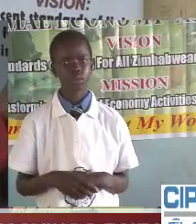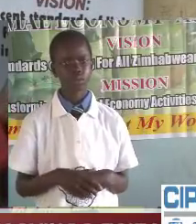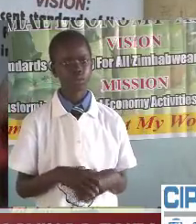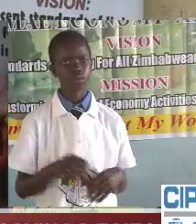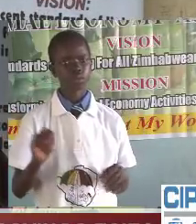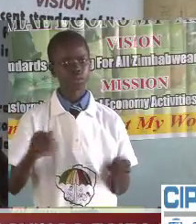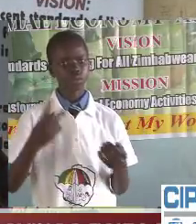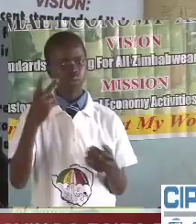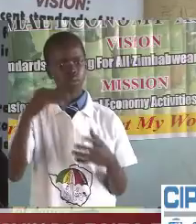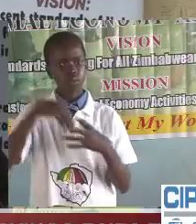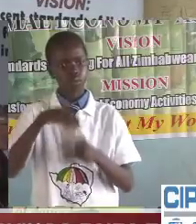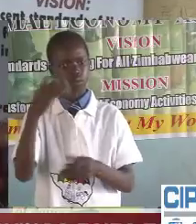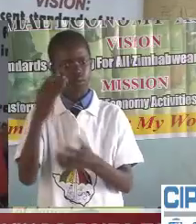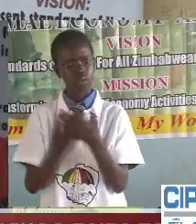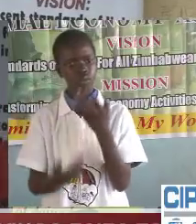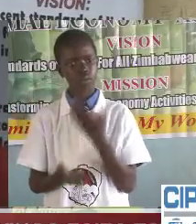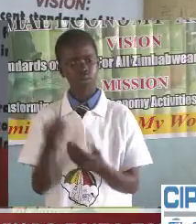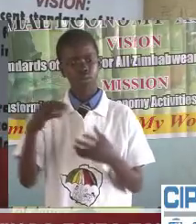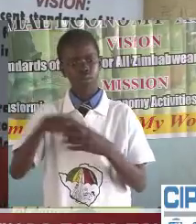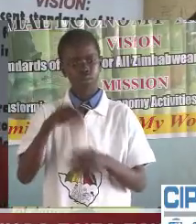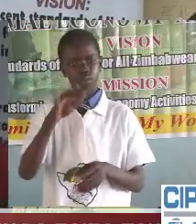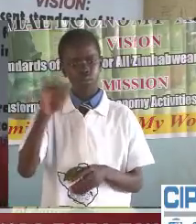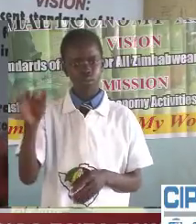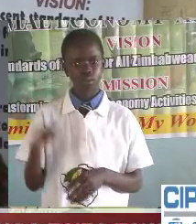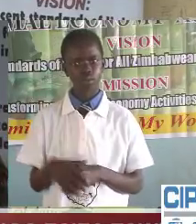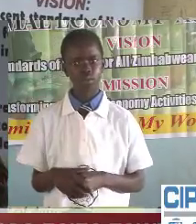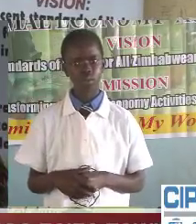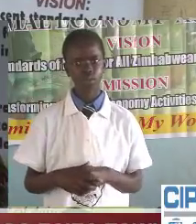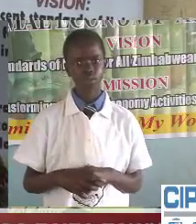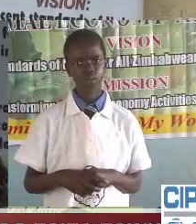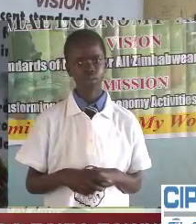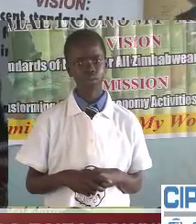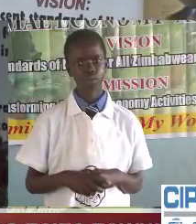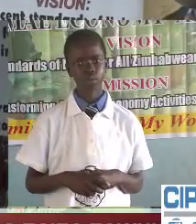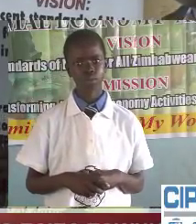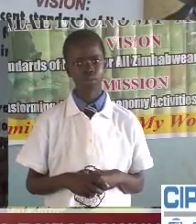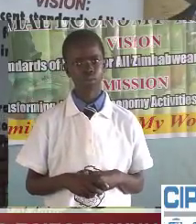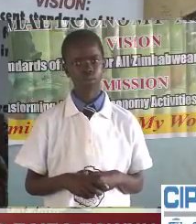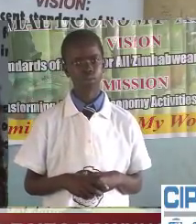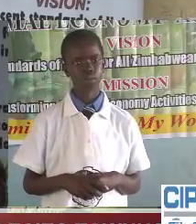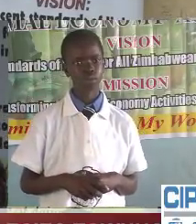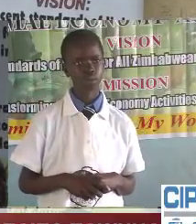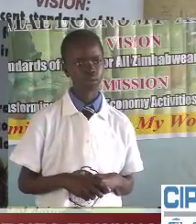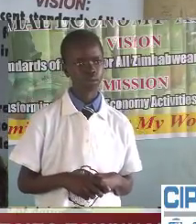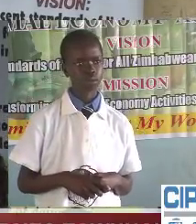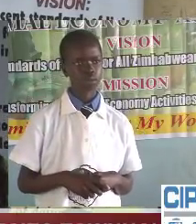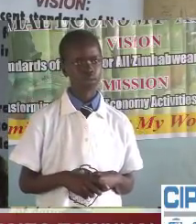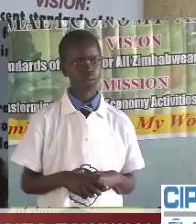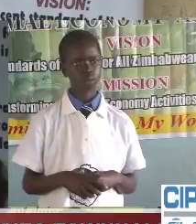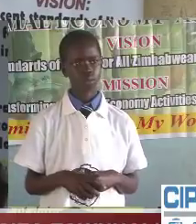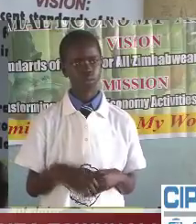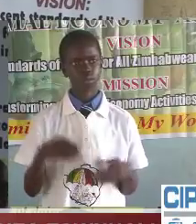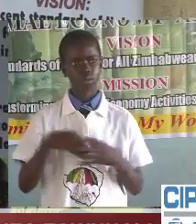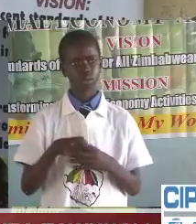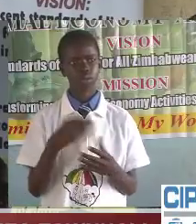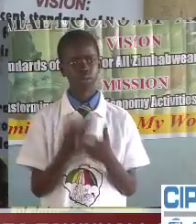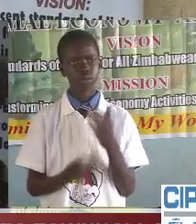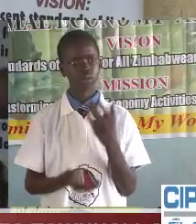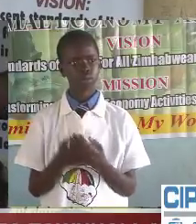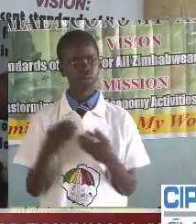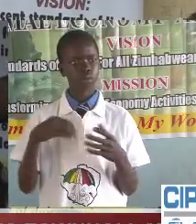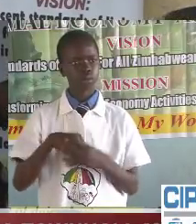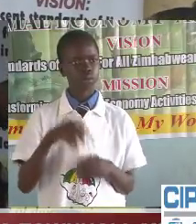Tine dambudziko zvakare remvura. Okay, thank you. Kwai zvangu zvakwana.